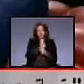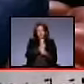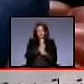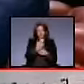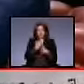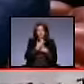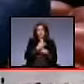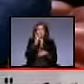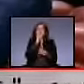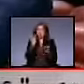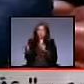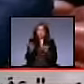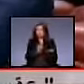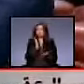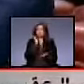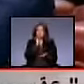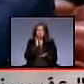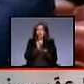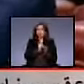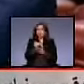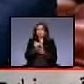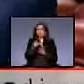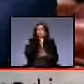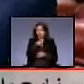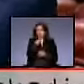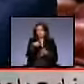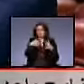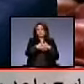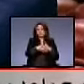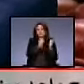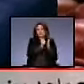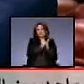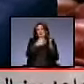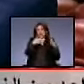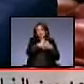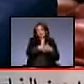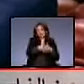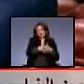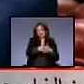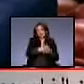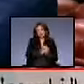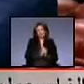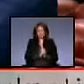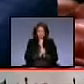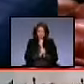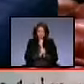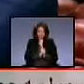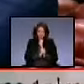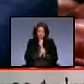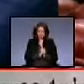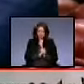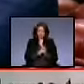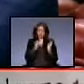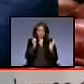جميل ان الزوجه والام يكونوا يعني مشتركين في حب الابن والزوج وده شيء جميل. انت